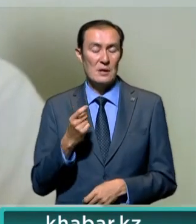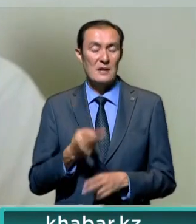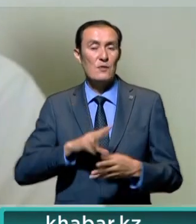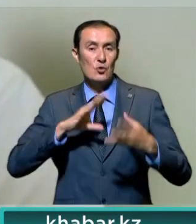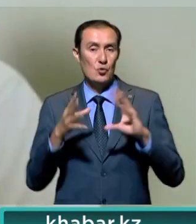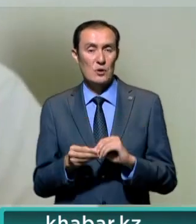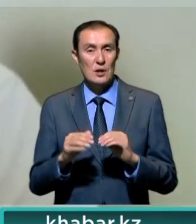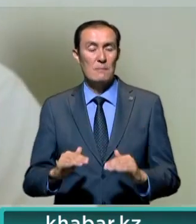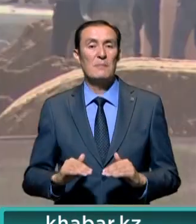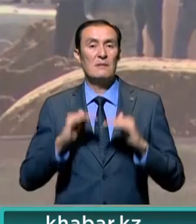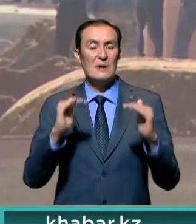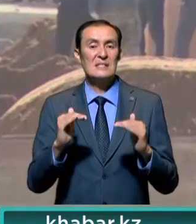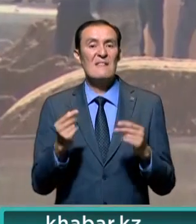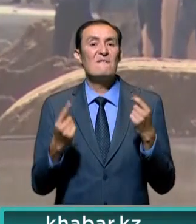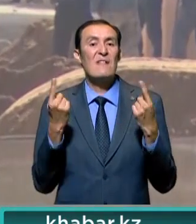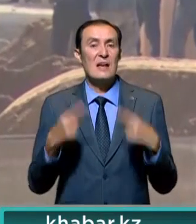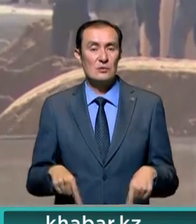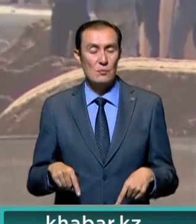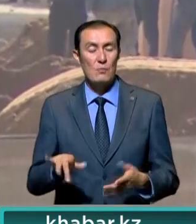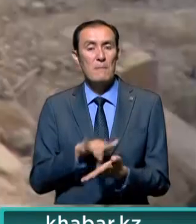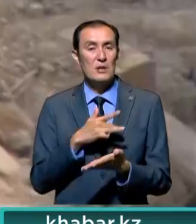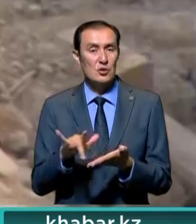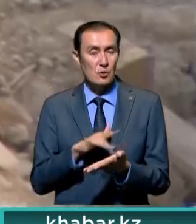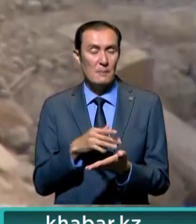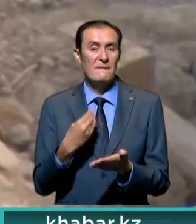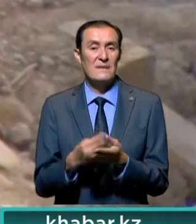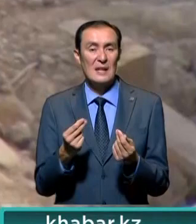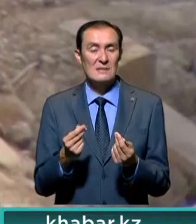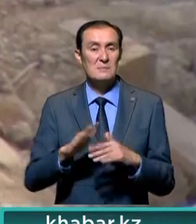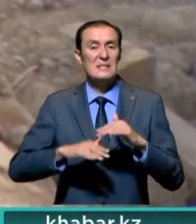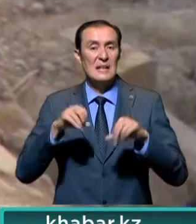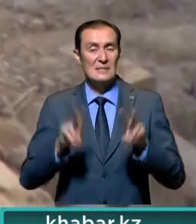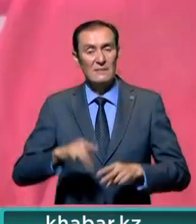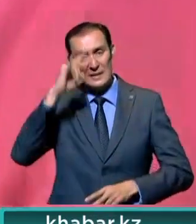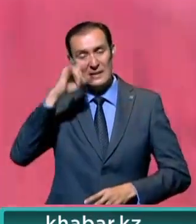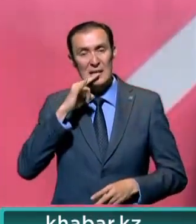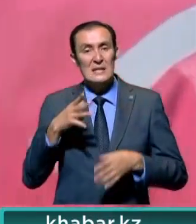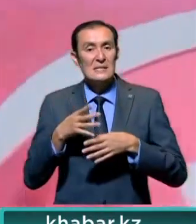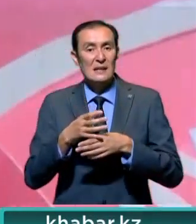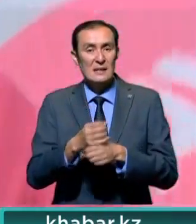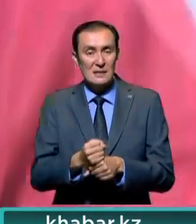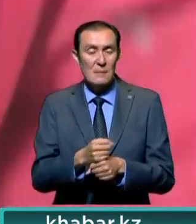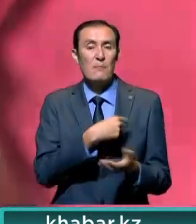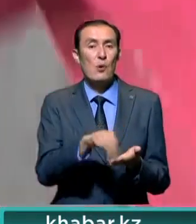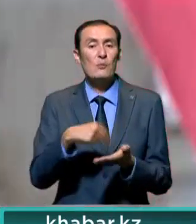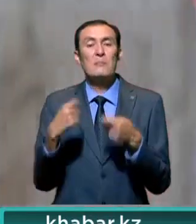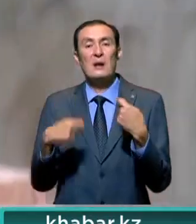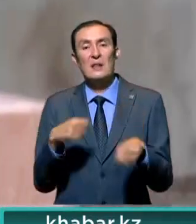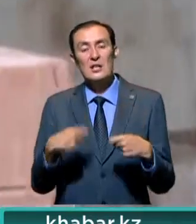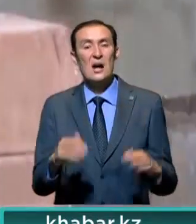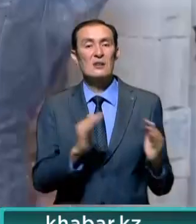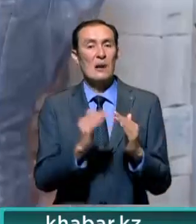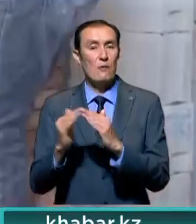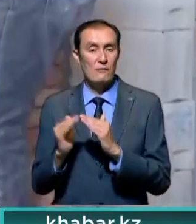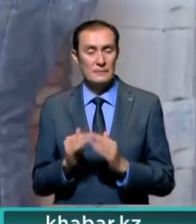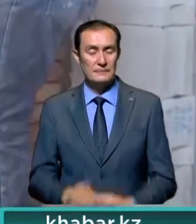приводит к росту цен и инфляции. Тем временем, по подсчетам некоторых финансистов, в Казахстане заметно сократилось количество сделок купли-продажи жилья.